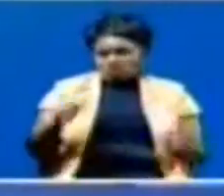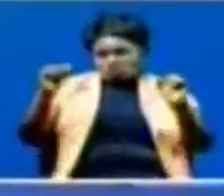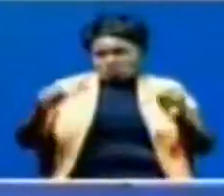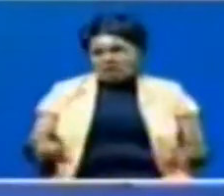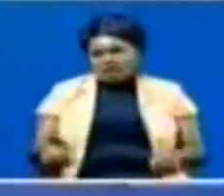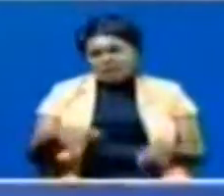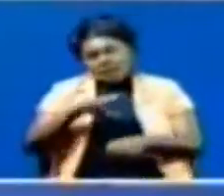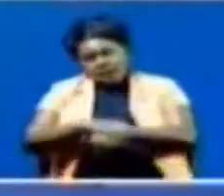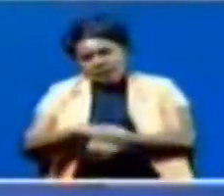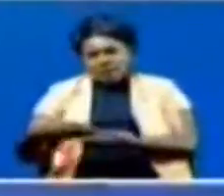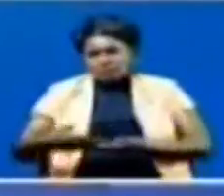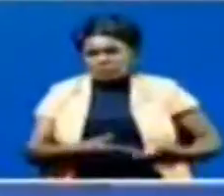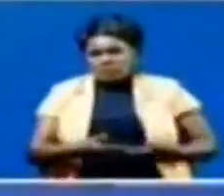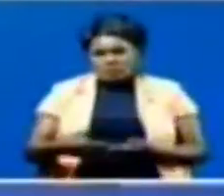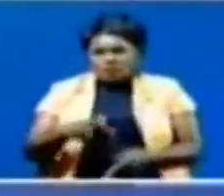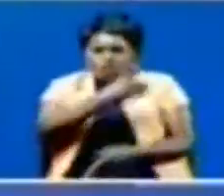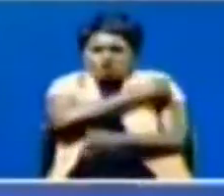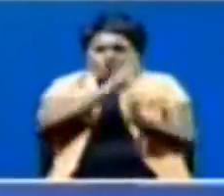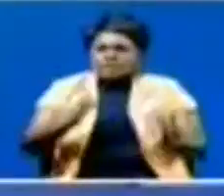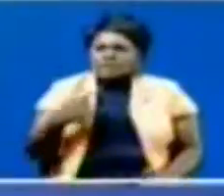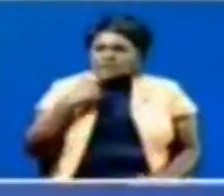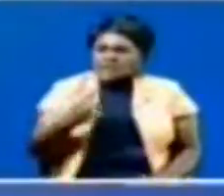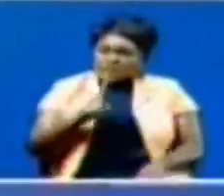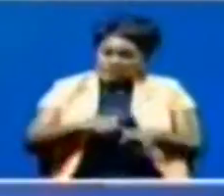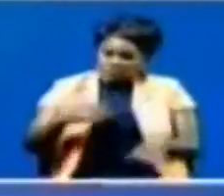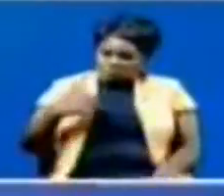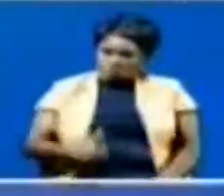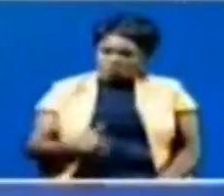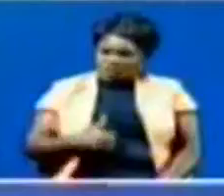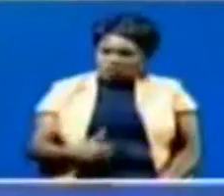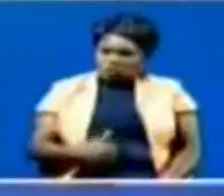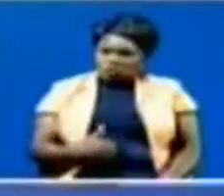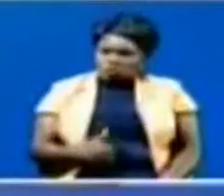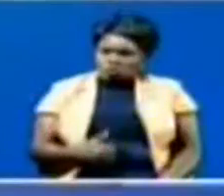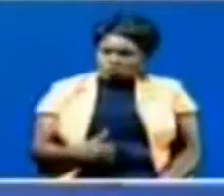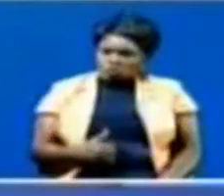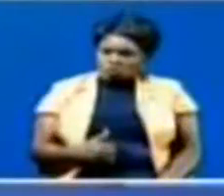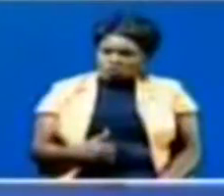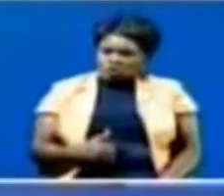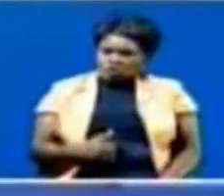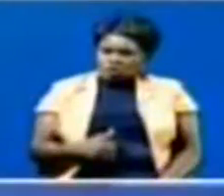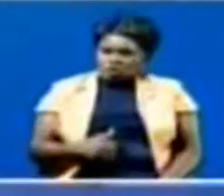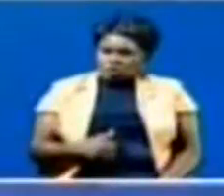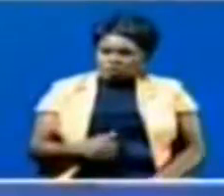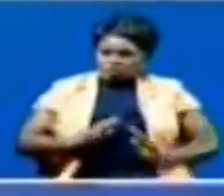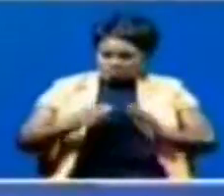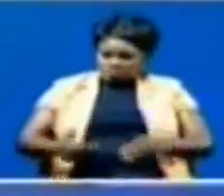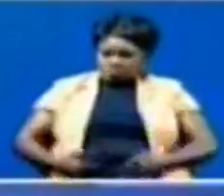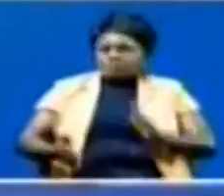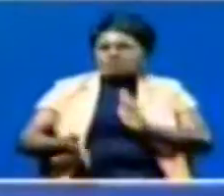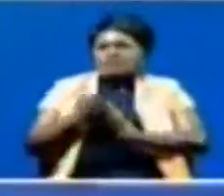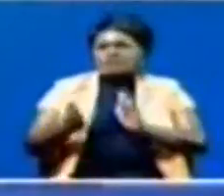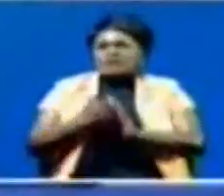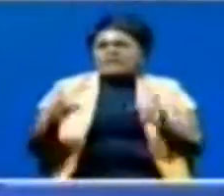mtu akaja akapata mtoto. Tena madaktari huwa wanasema sana unapofanyiwa operesheni basi kupata mimba ni haraka.